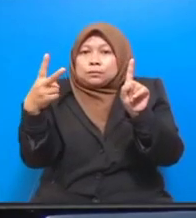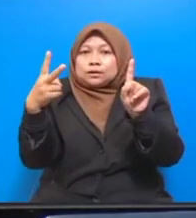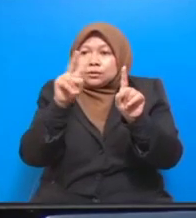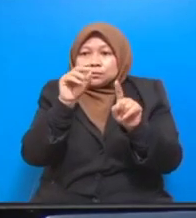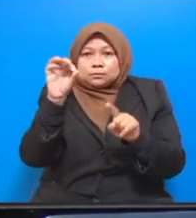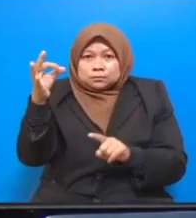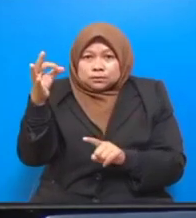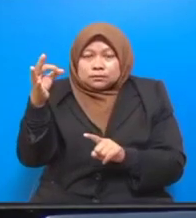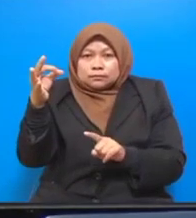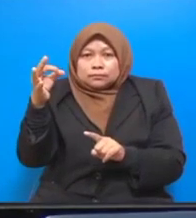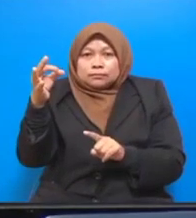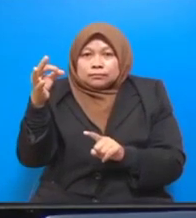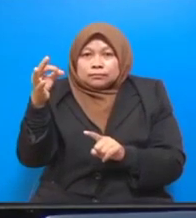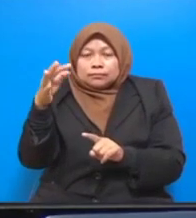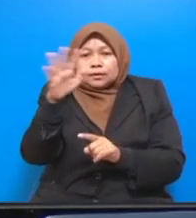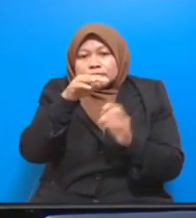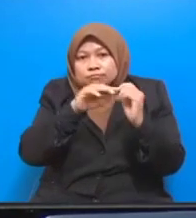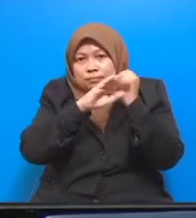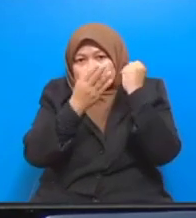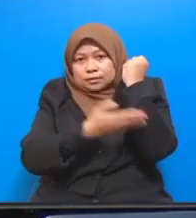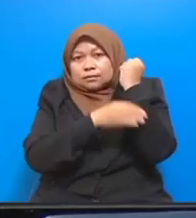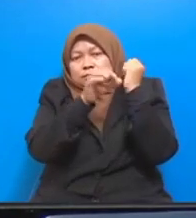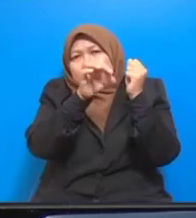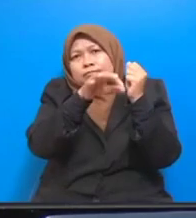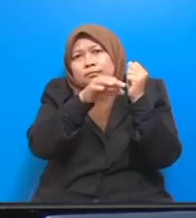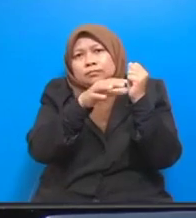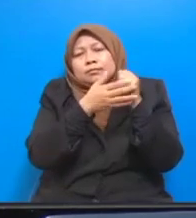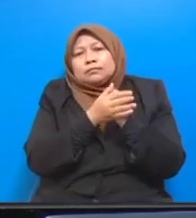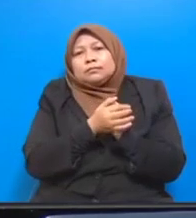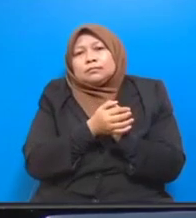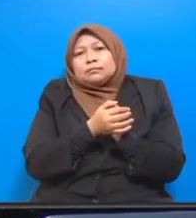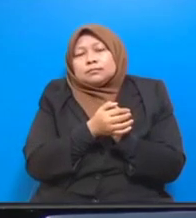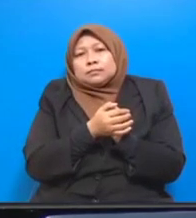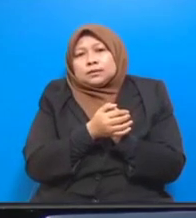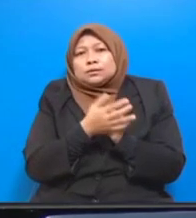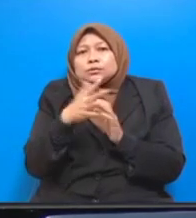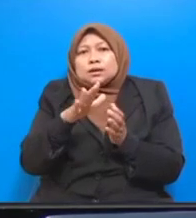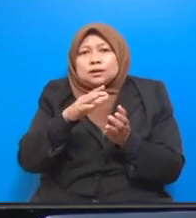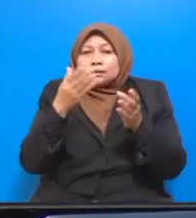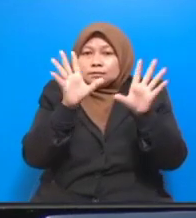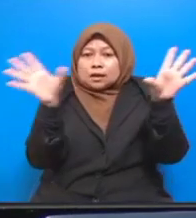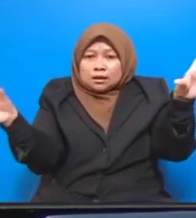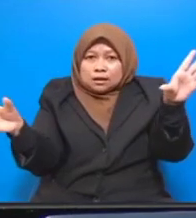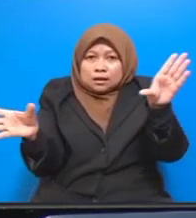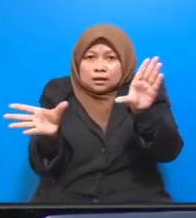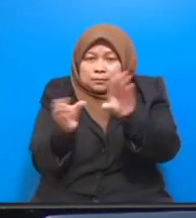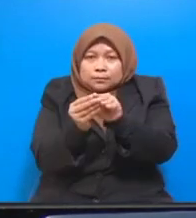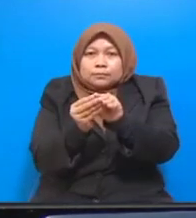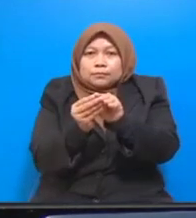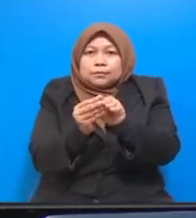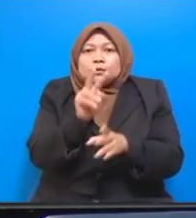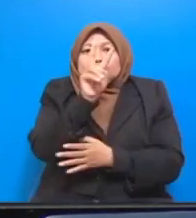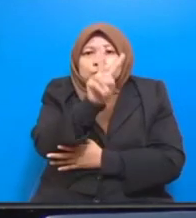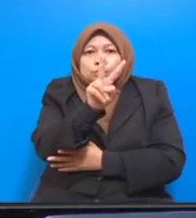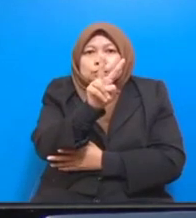2019 dana tabung harapan malaysia telah berjumlah sebanyak